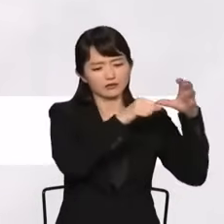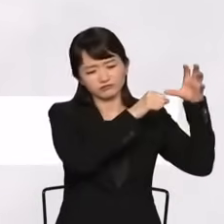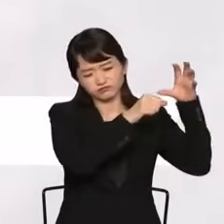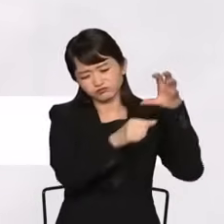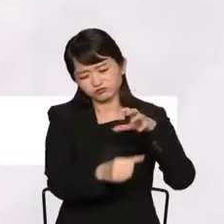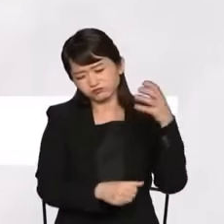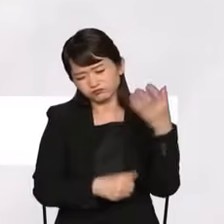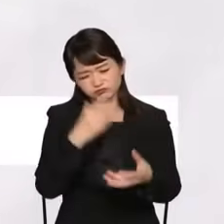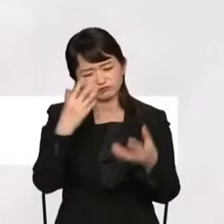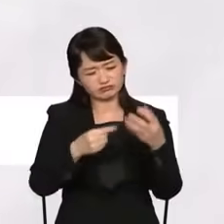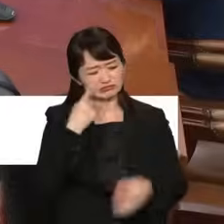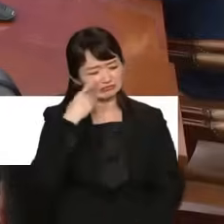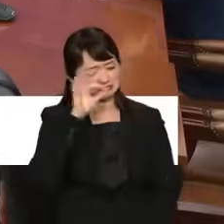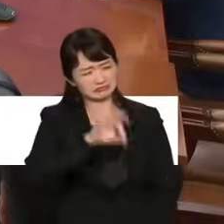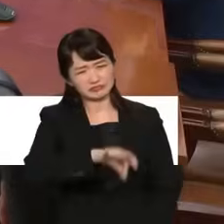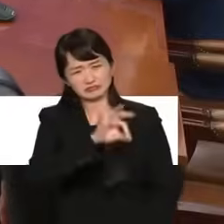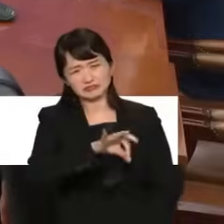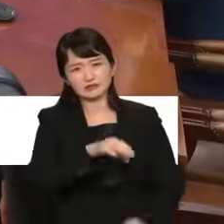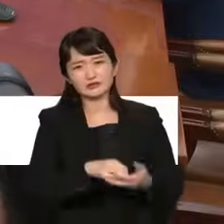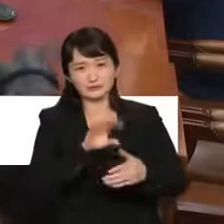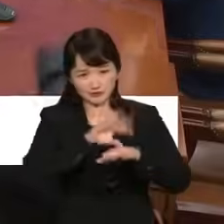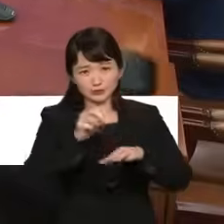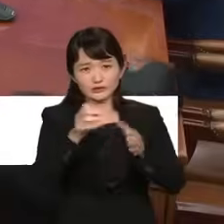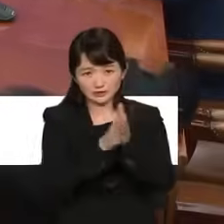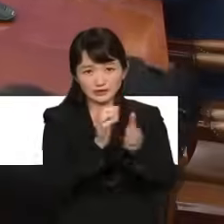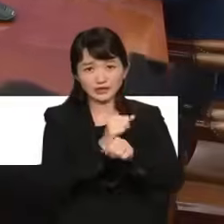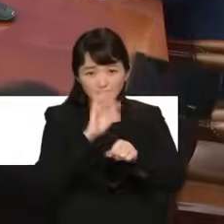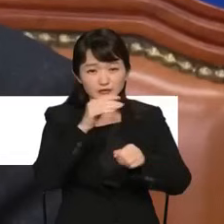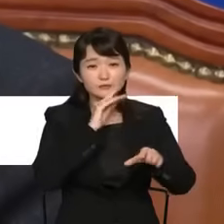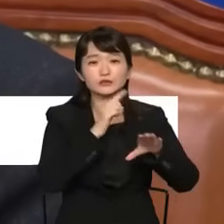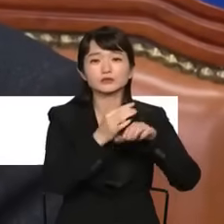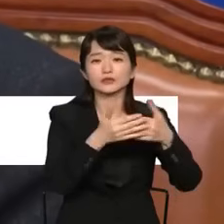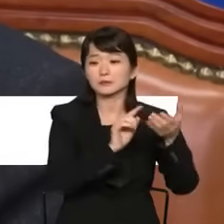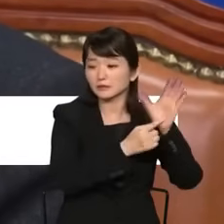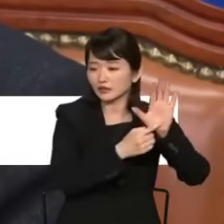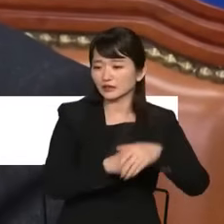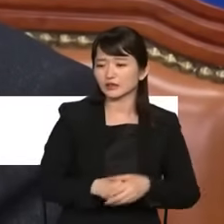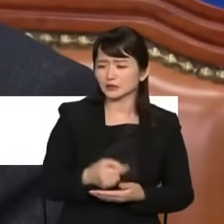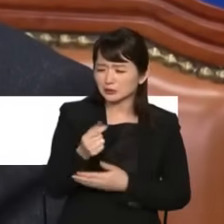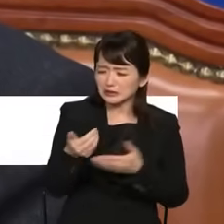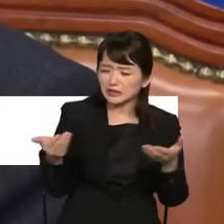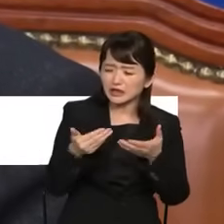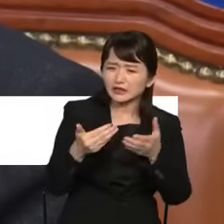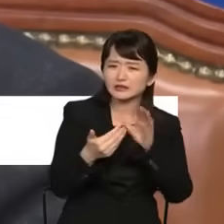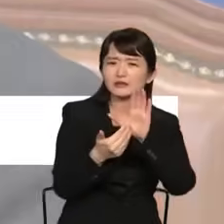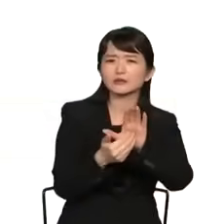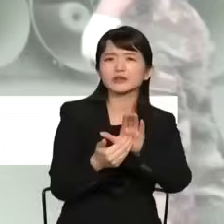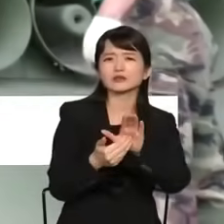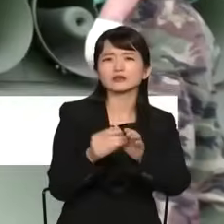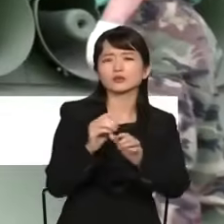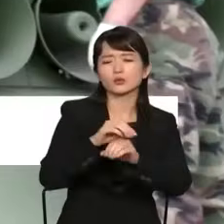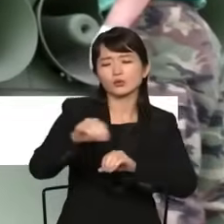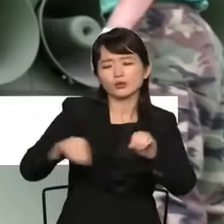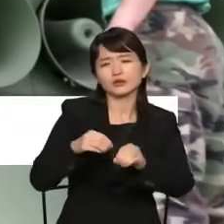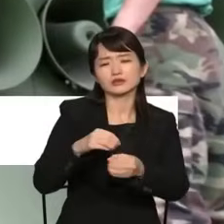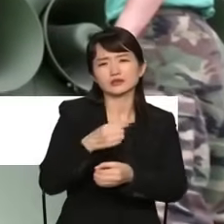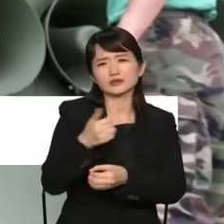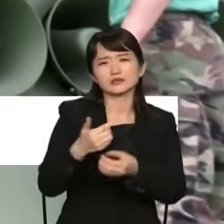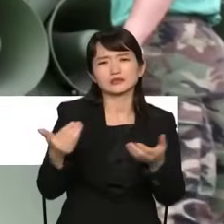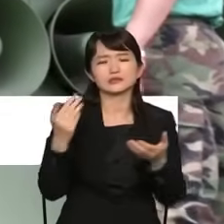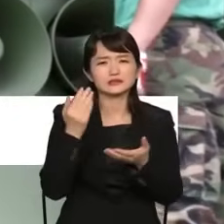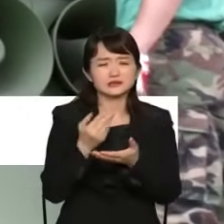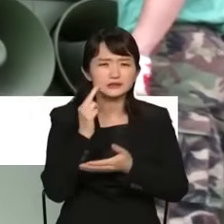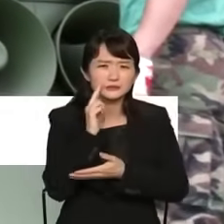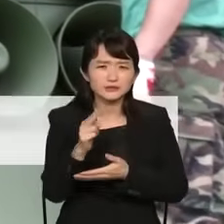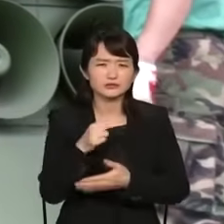재개에 힘을 실었지만 민주당은 자칫 빈대를 잡으려다 초과 상관을 태울 수 있다며 우발적 충돌 가능성에 대한